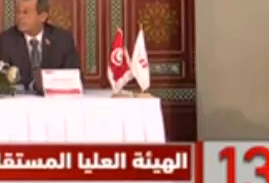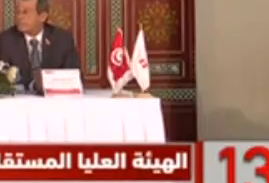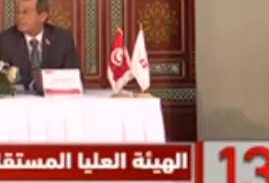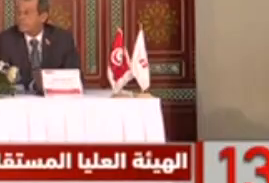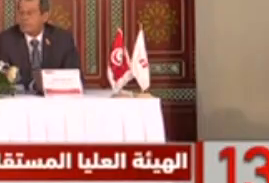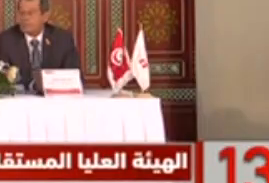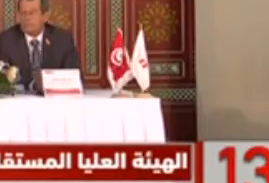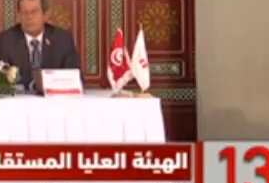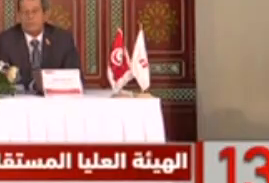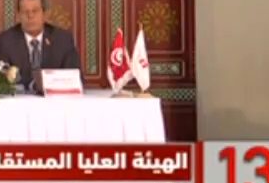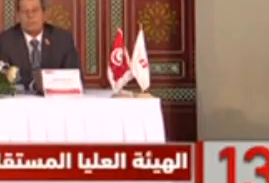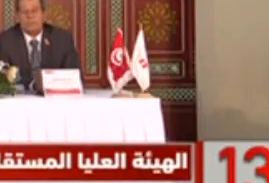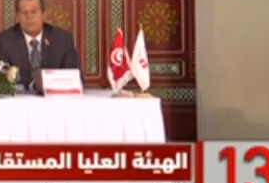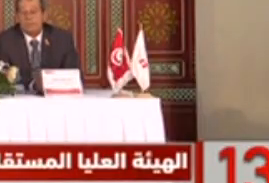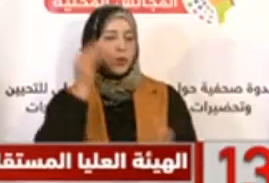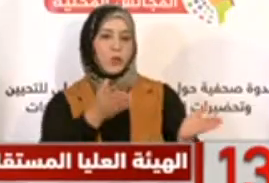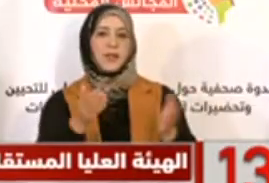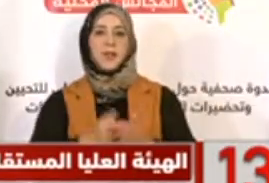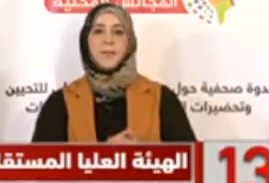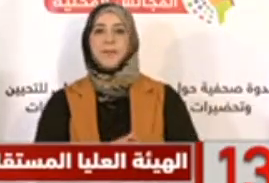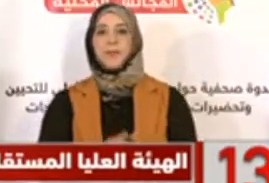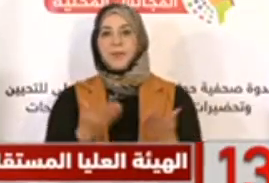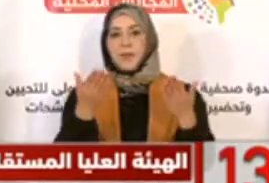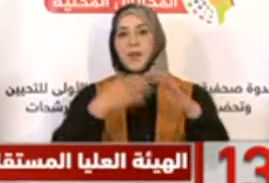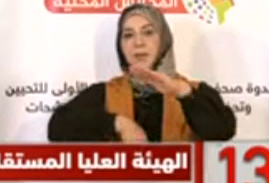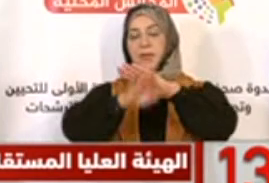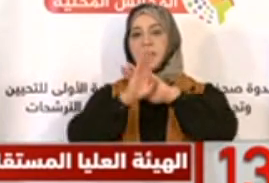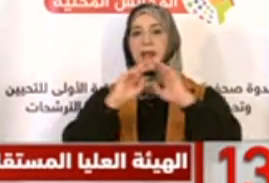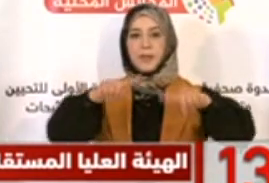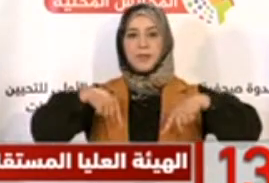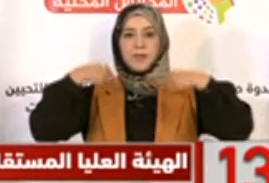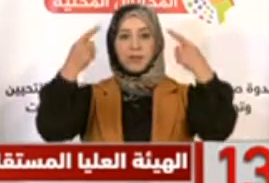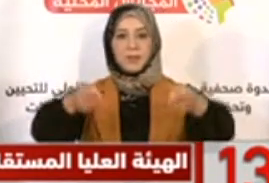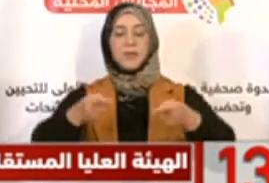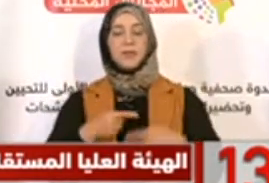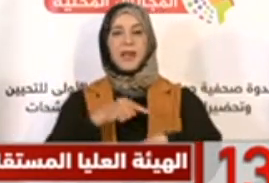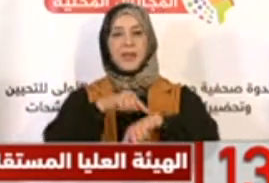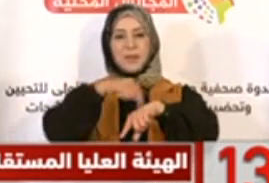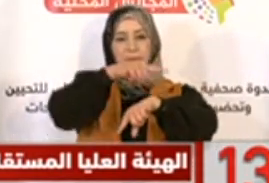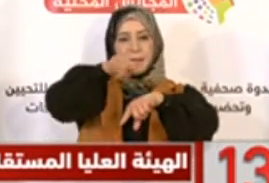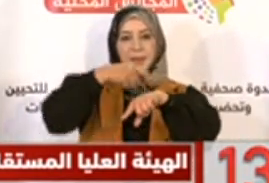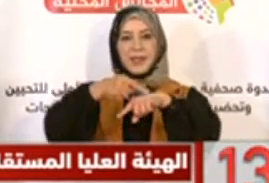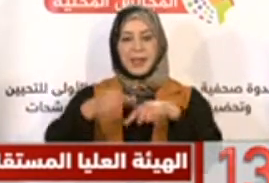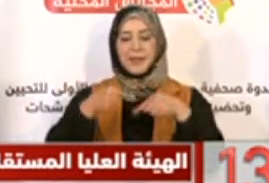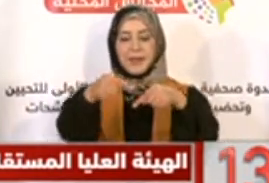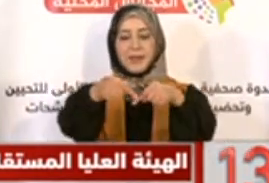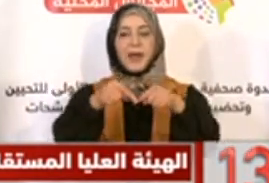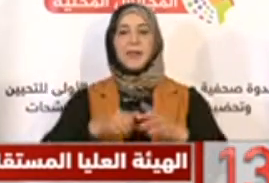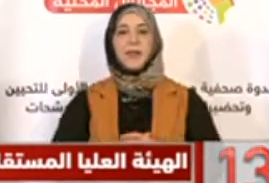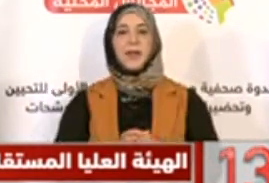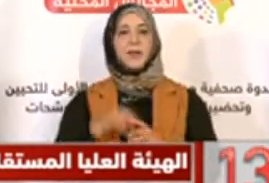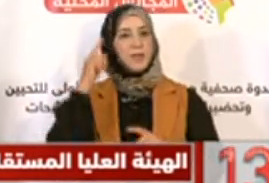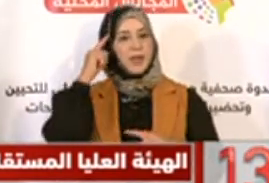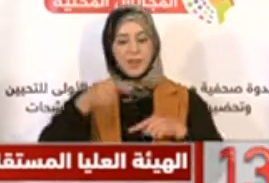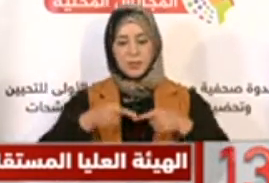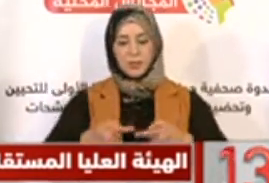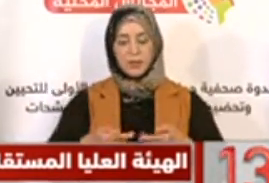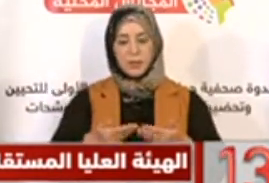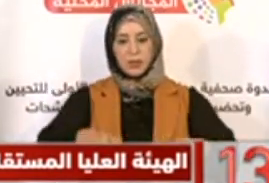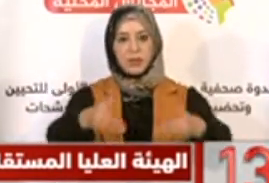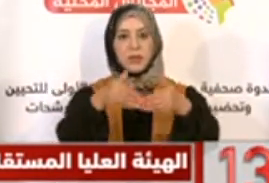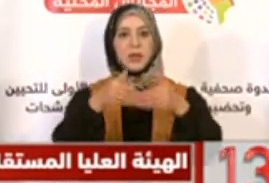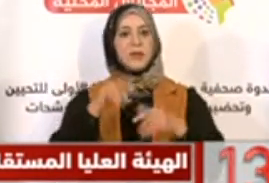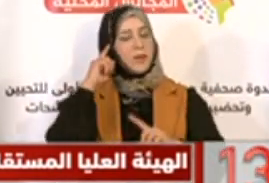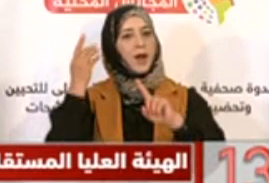من 23 من أكتوبر الجاري، تشرع في قبول ملفات الترشحات للانتخابات، وذلك